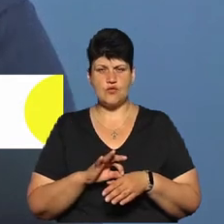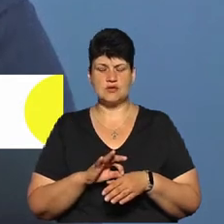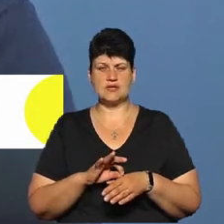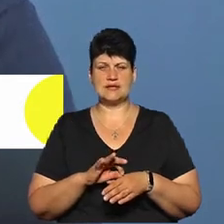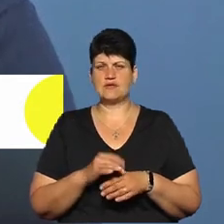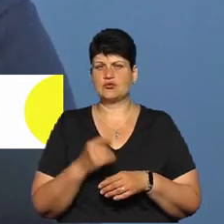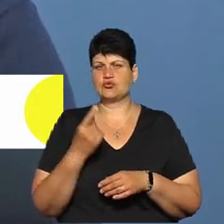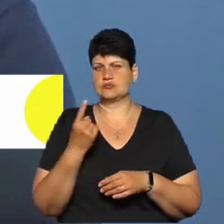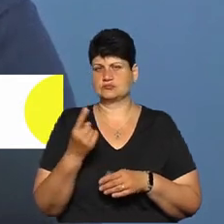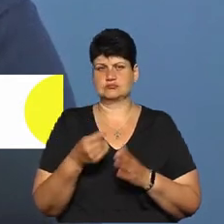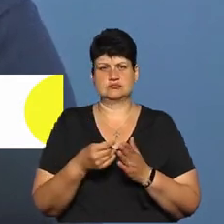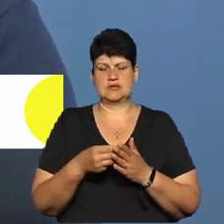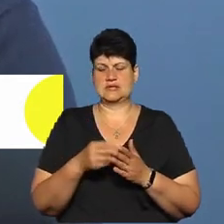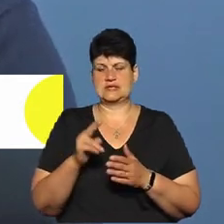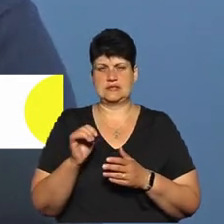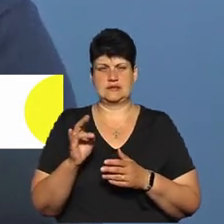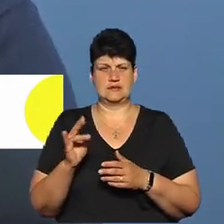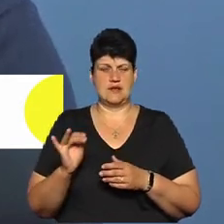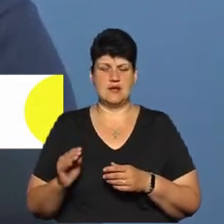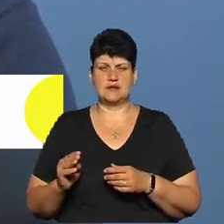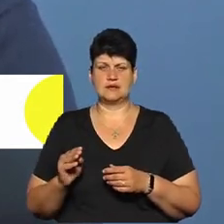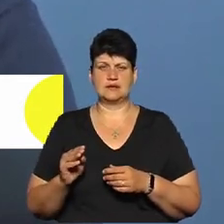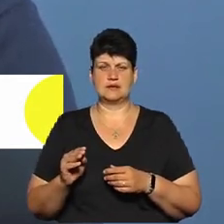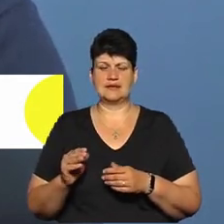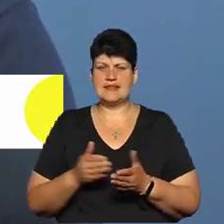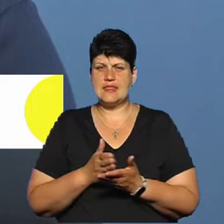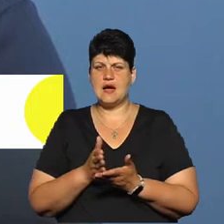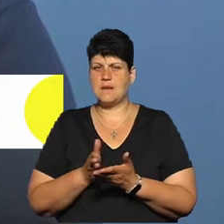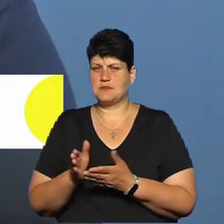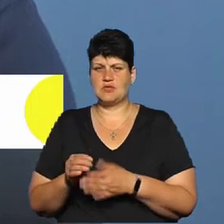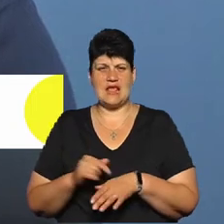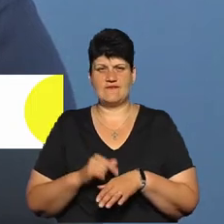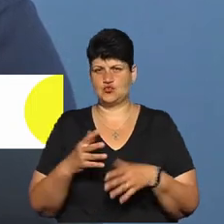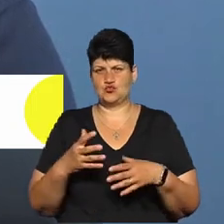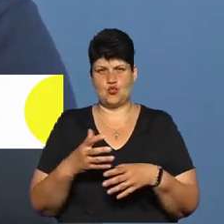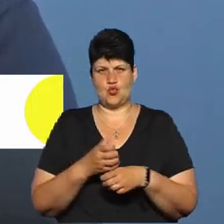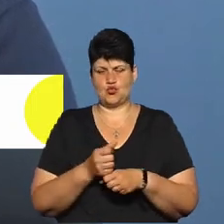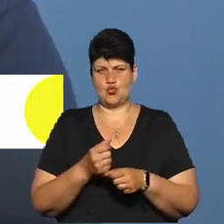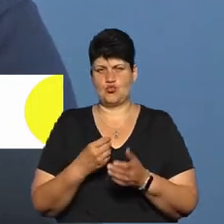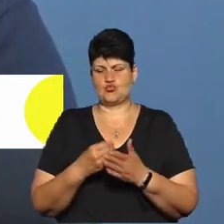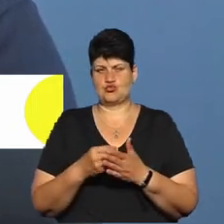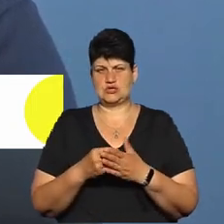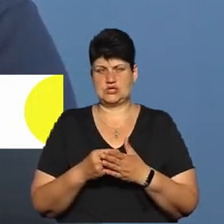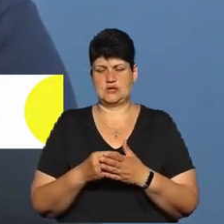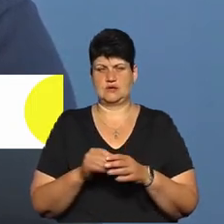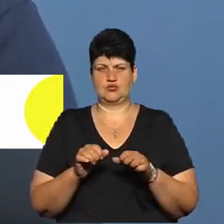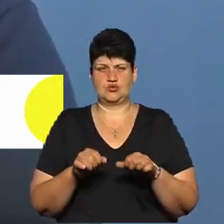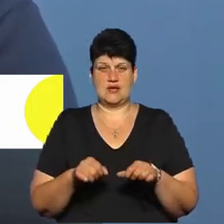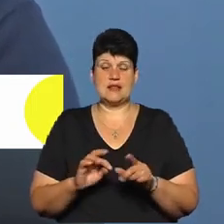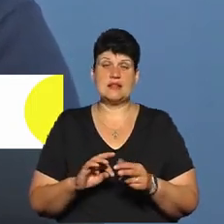тариф, жоден напрямок він не відчув скорочення бюджетного ресурсу. Навпаки,